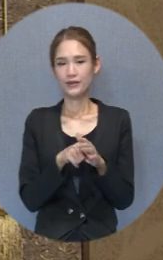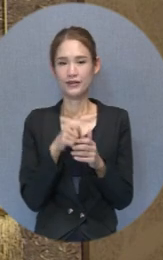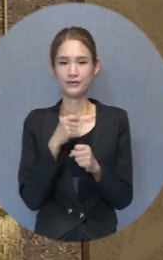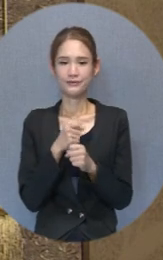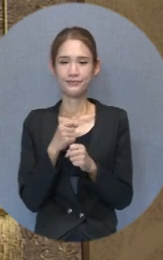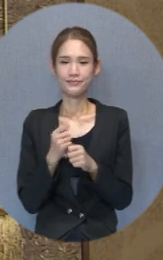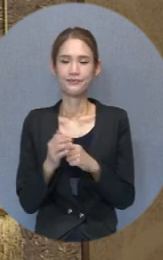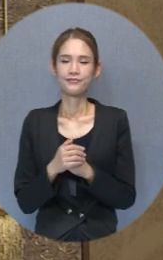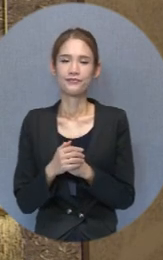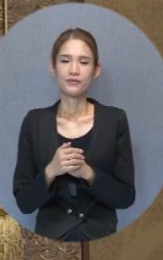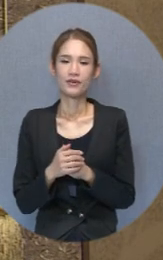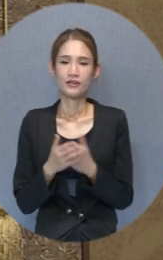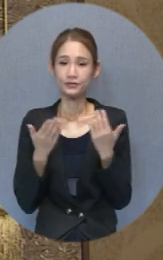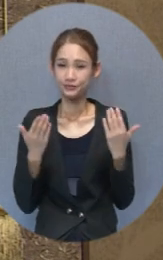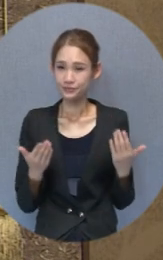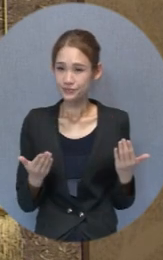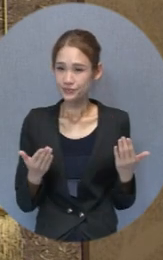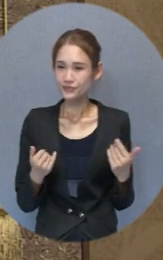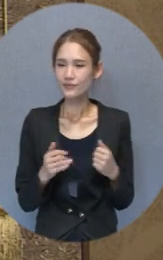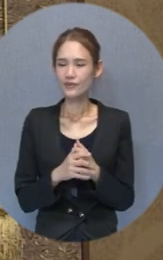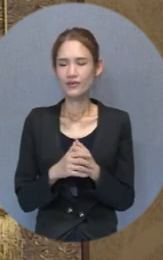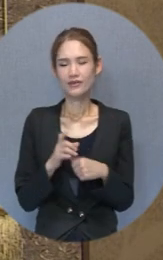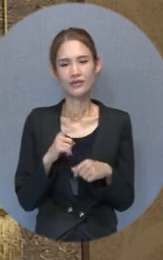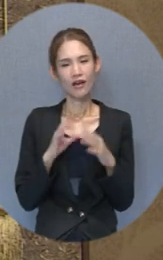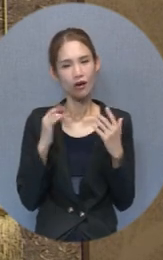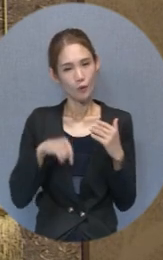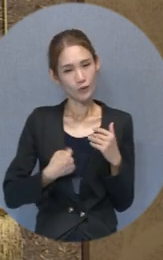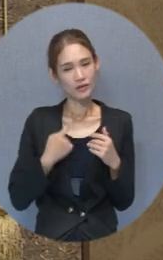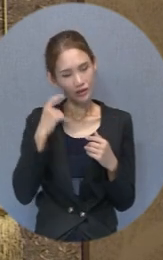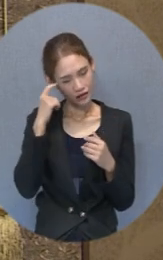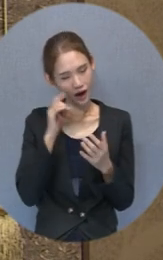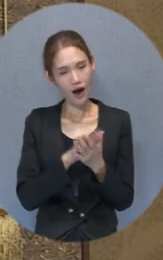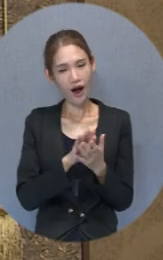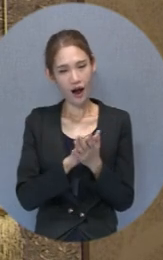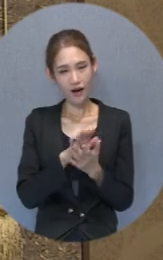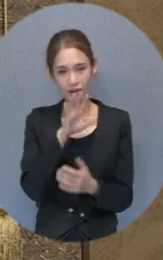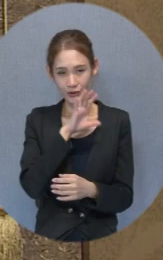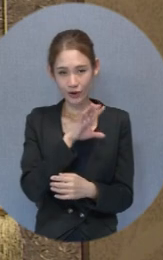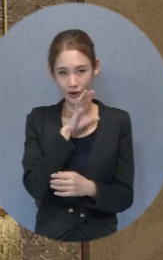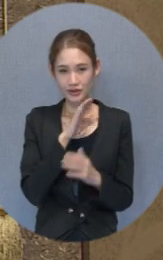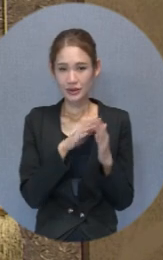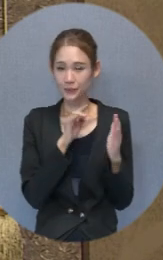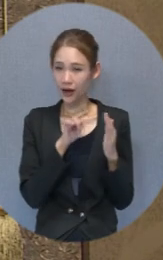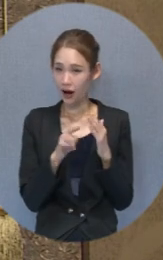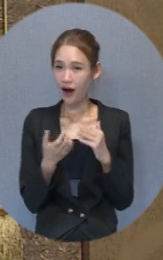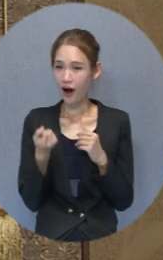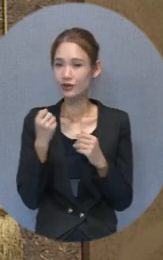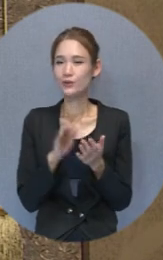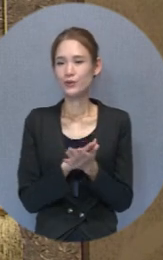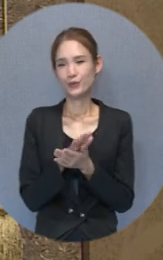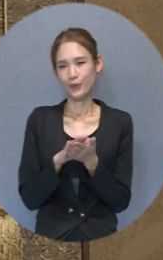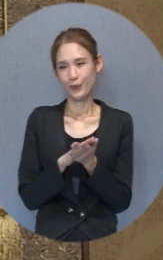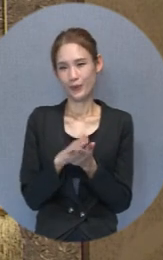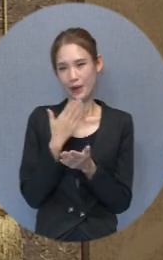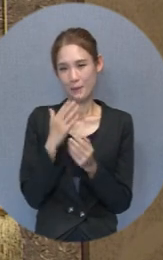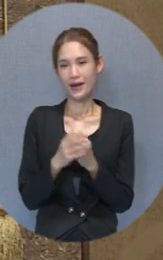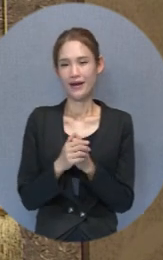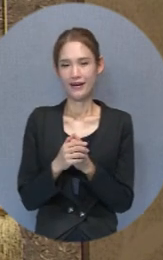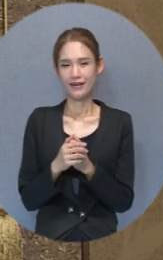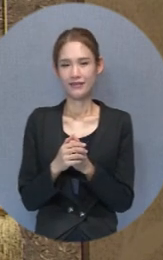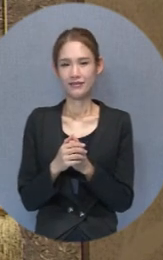네. 그래서 쉬는 시간에 아이들이 혼자서 연습하고 집에 가서도 예, 가지고 놀 수 있게끔 네.